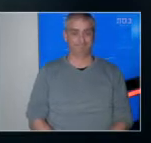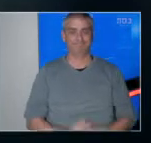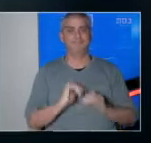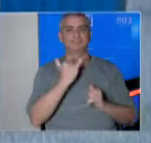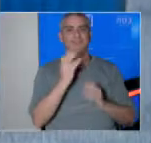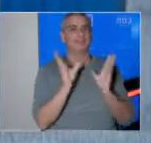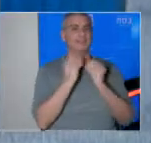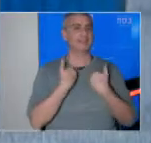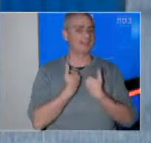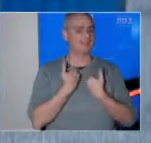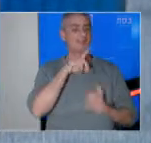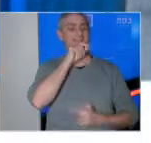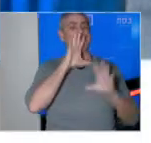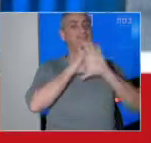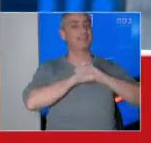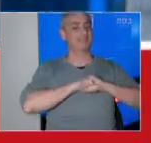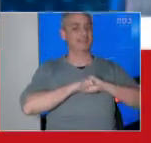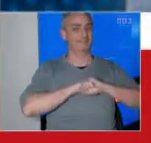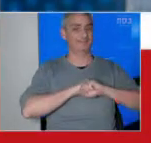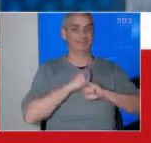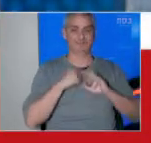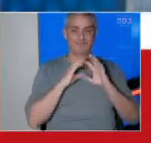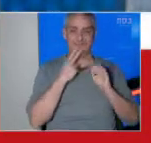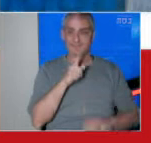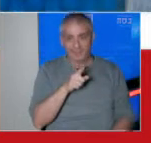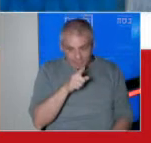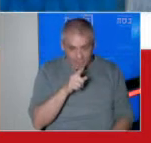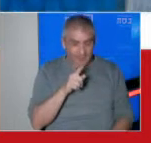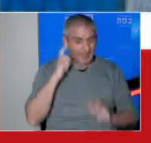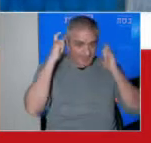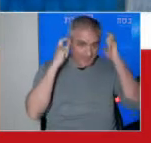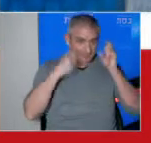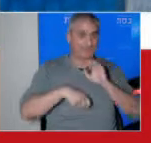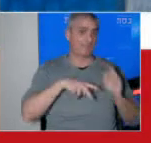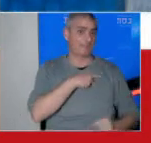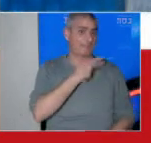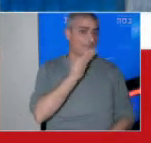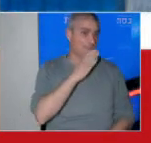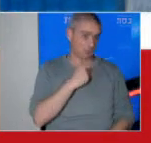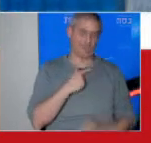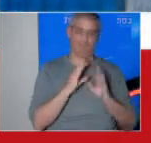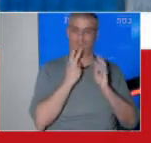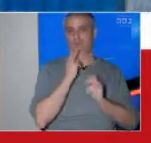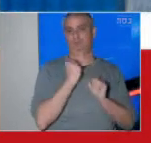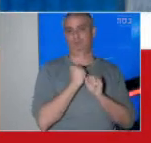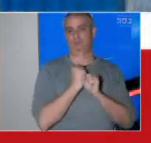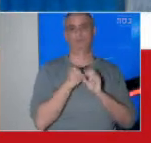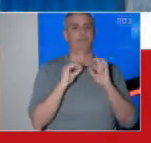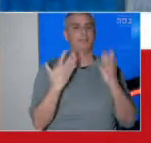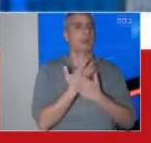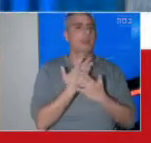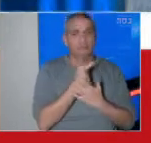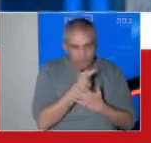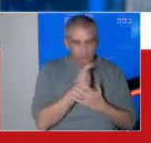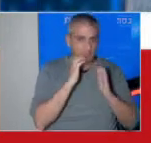כן, אז אתם איתנו כאן בציוצי ערב, והבטחנו לכם דיסני וביתר ירושלים, אז אנחנו מקיימים. ואנחנו פותחים בחדשות שמסירות